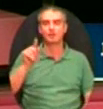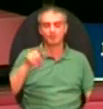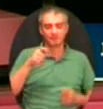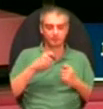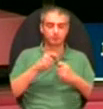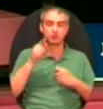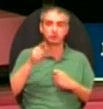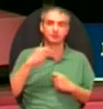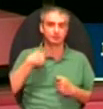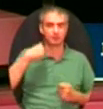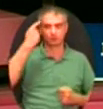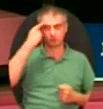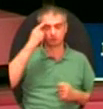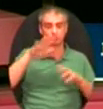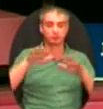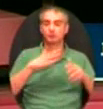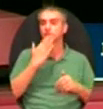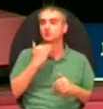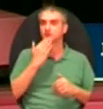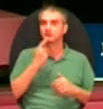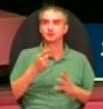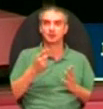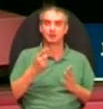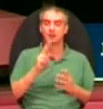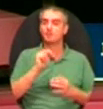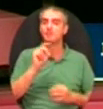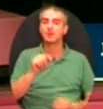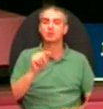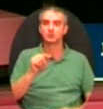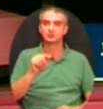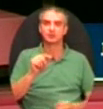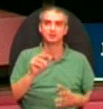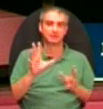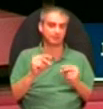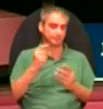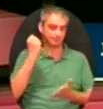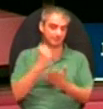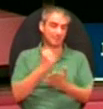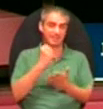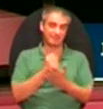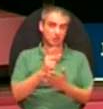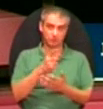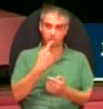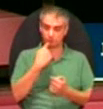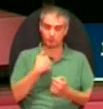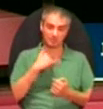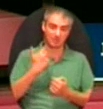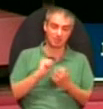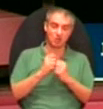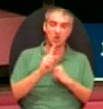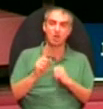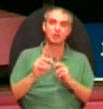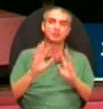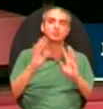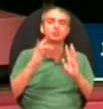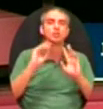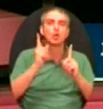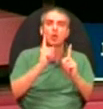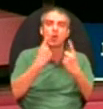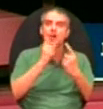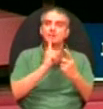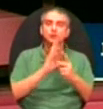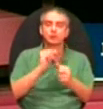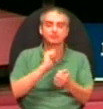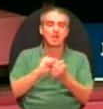הזה אני חושב שממשלת ישראל בעניין הזה, עם התקיפות שמיוחסות לנו כן או לא, מה שקורה בסוריה